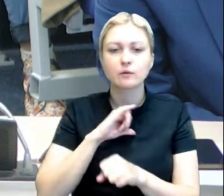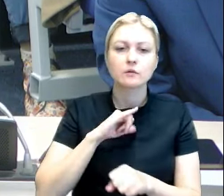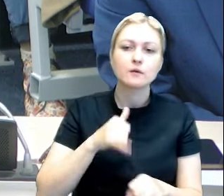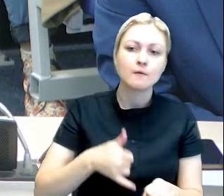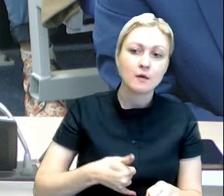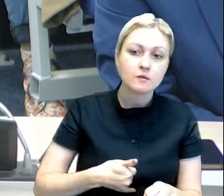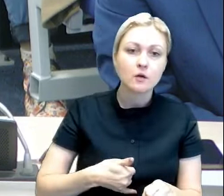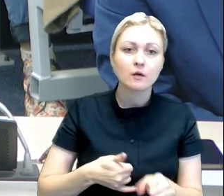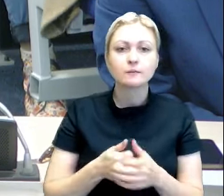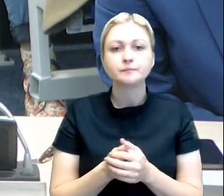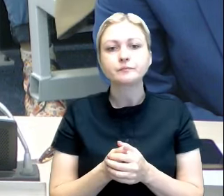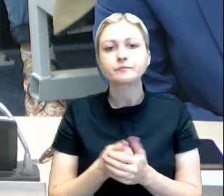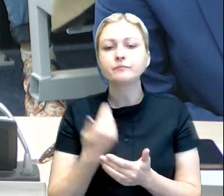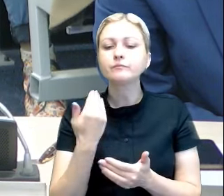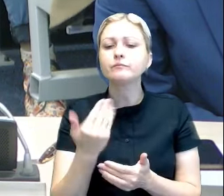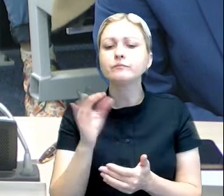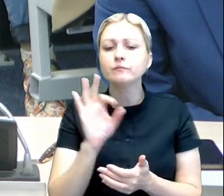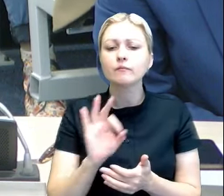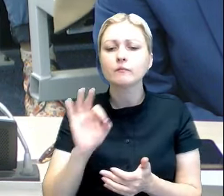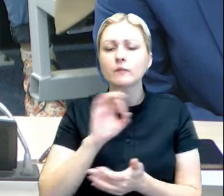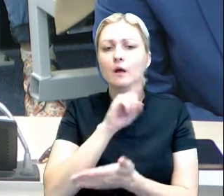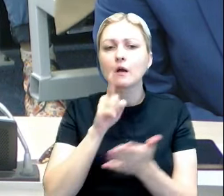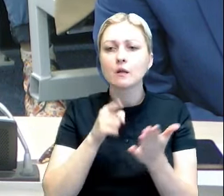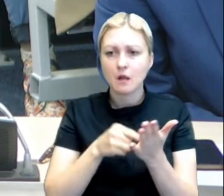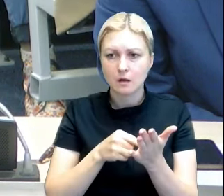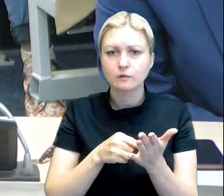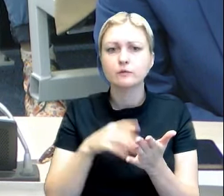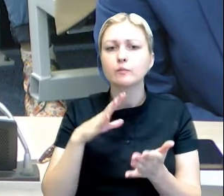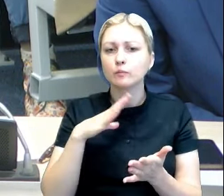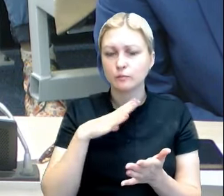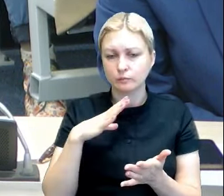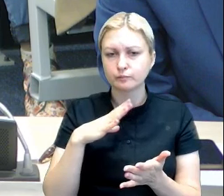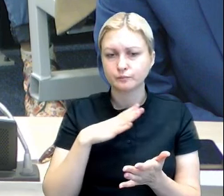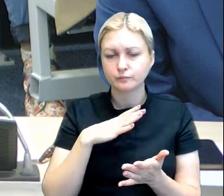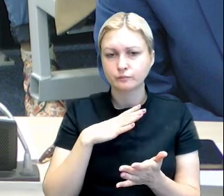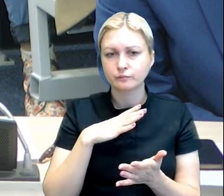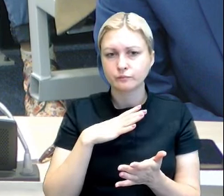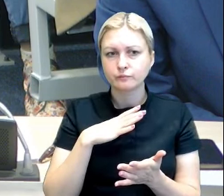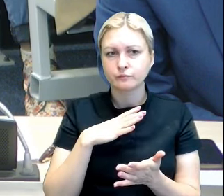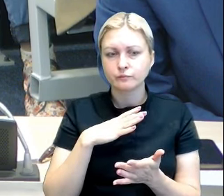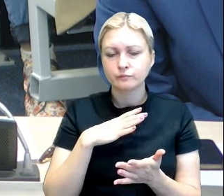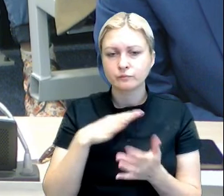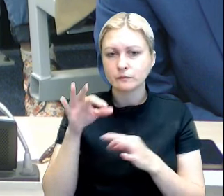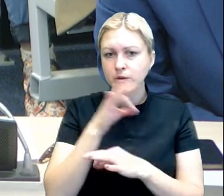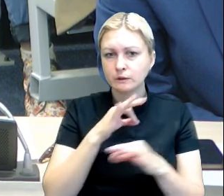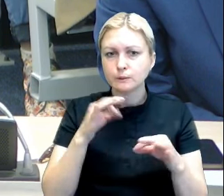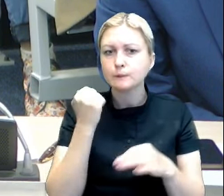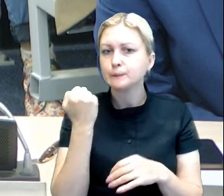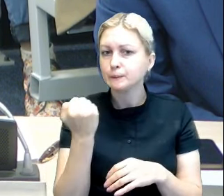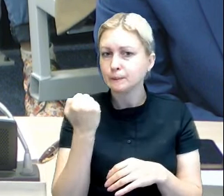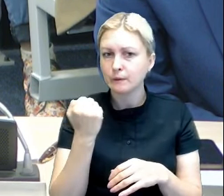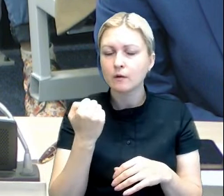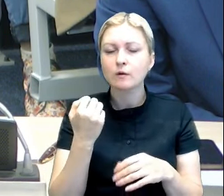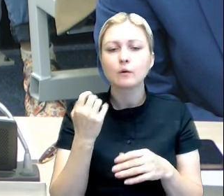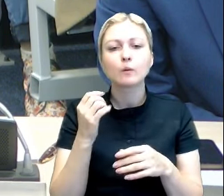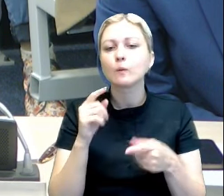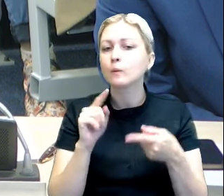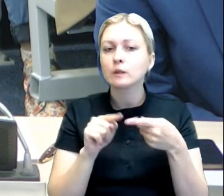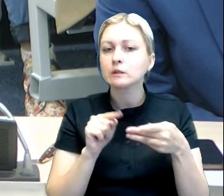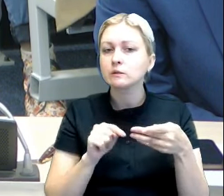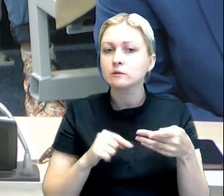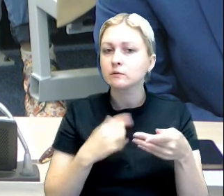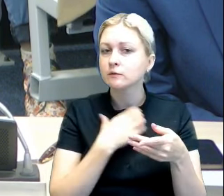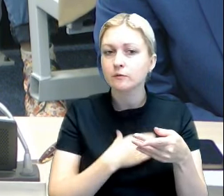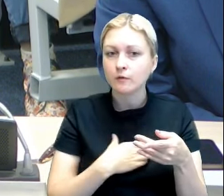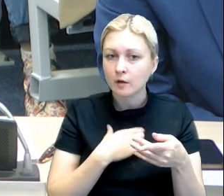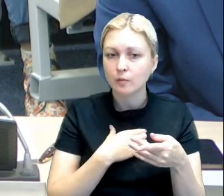klausimas tikrai pakankamai turėjo nemažą rezonansą aš pasakysiu keletą dalykų kurie yra svarbūs mes jau ne pirmą kartą susiduriam